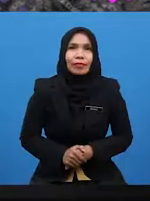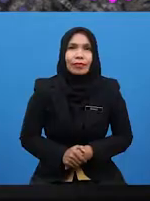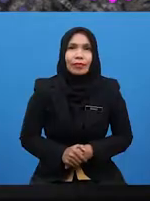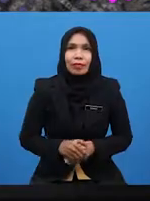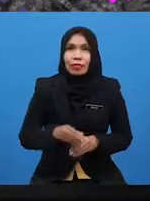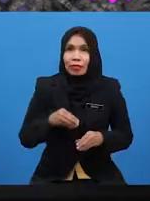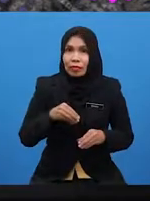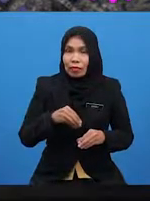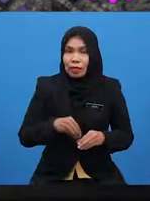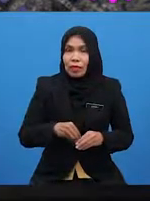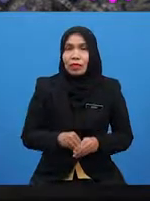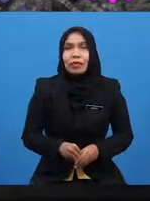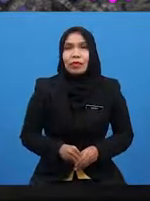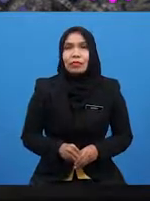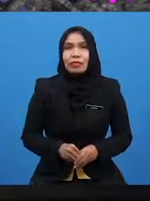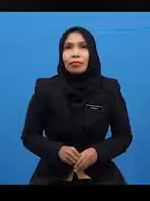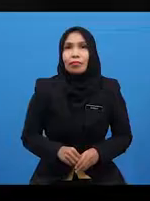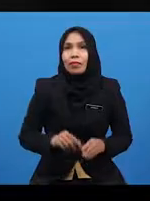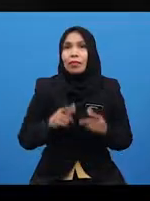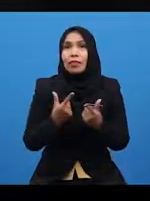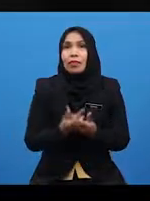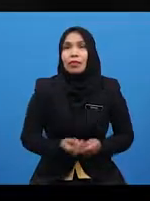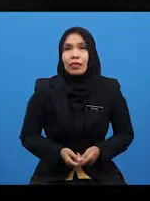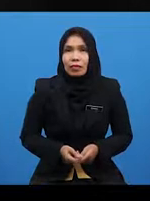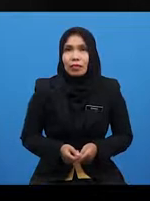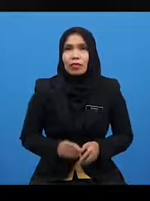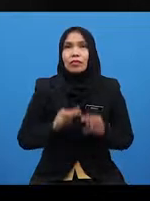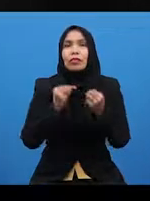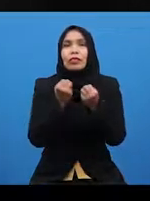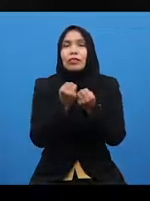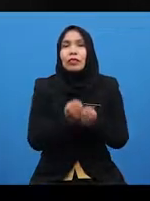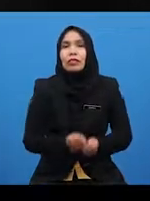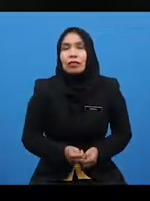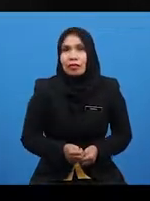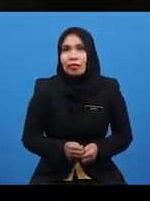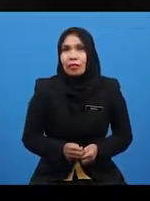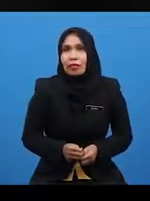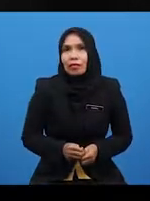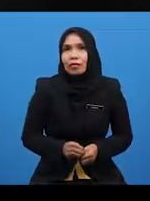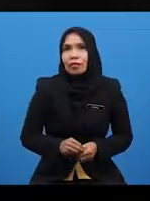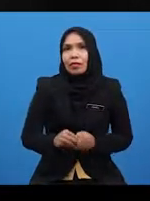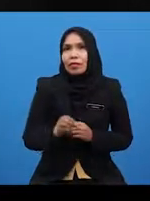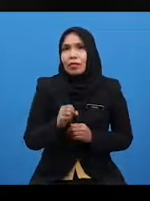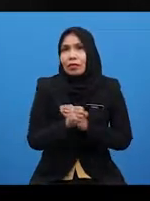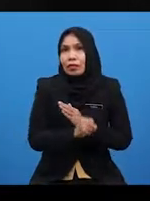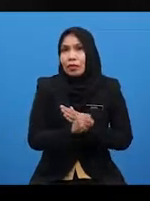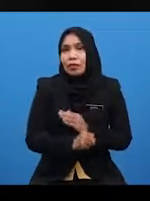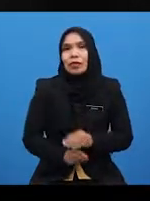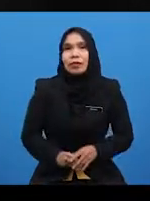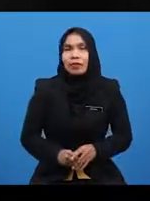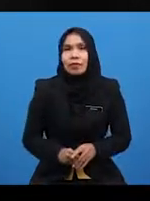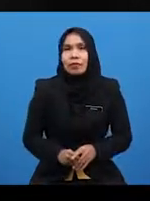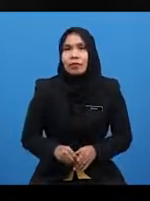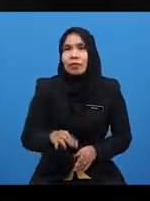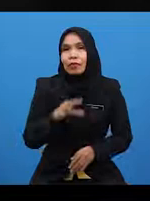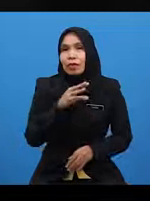Dalam kalangan masyarakat Sabah dan Sarawak, ukiran arca daripada kayu dihasilkan oleh suku kaum Bidayuh,